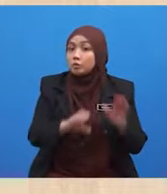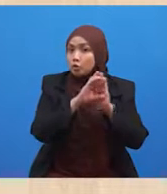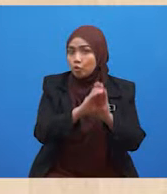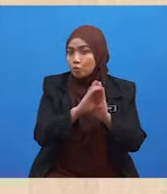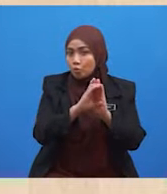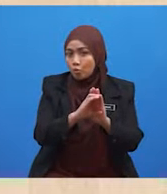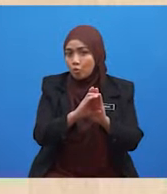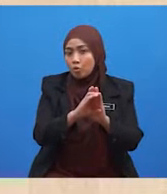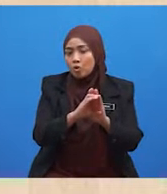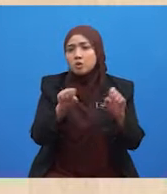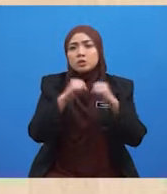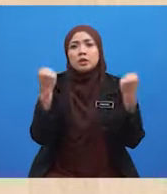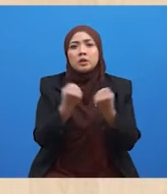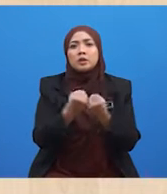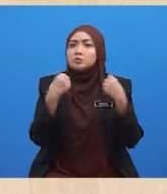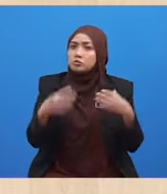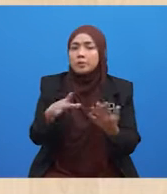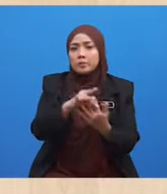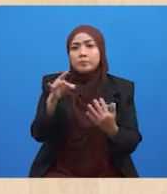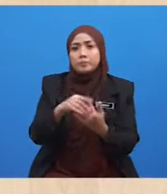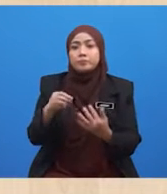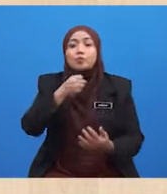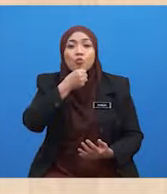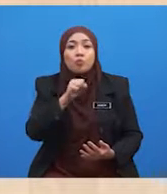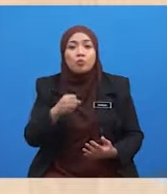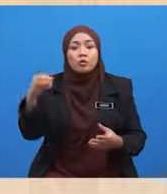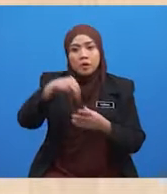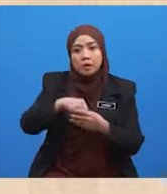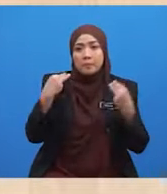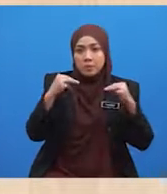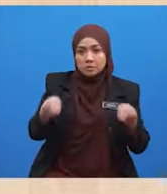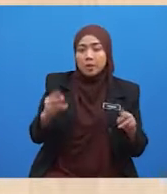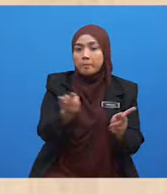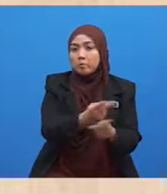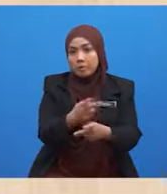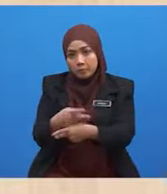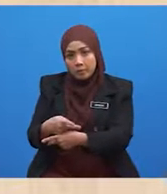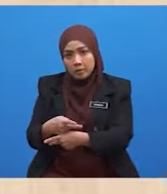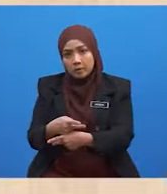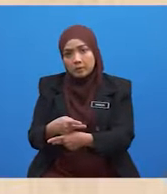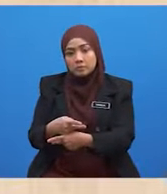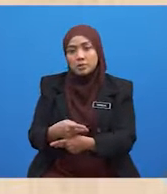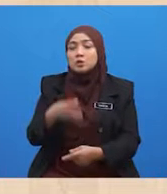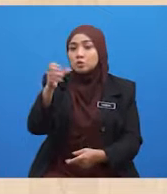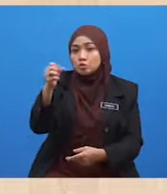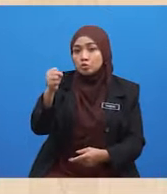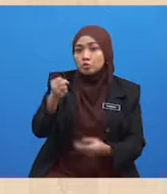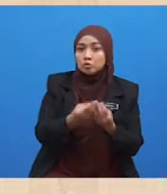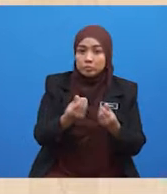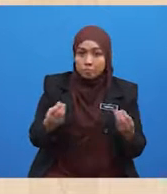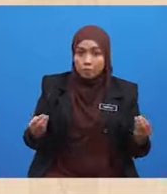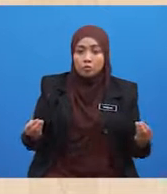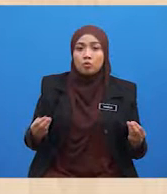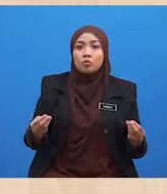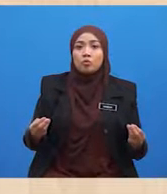Hai contoh Serikat telah memilih segmen umur dalam memasarkan produk minum susu tepung